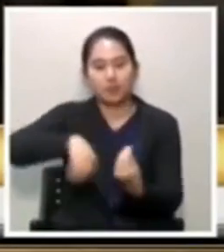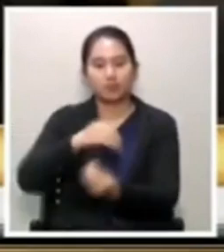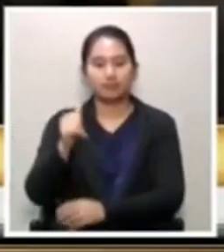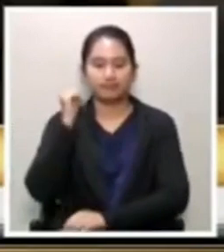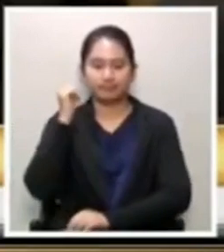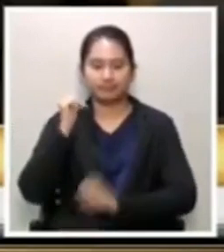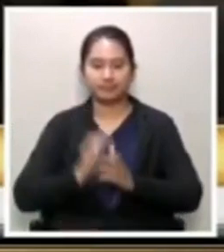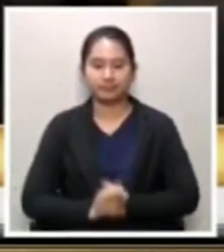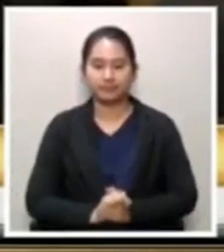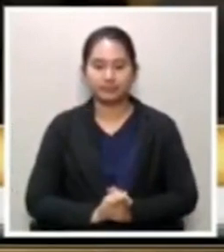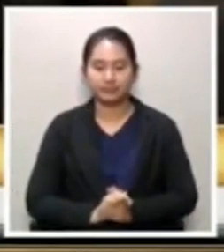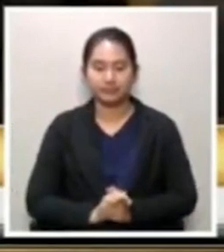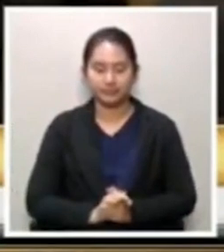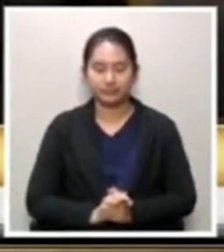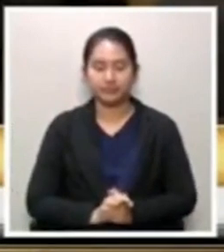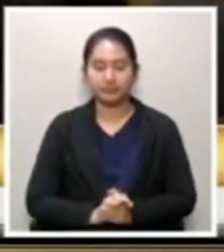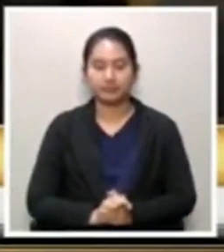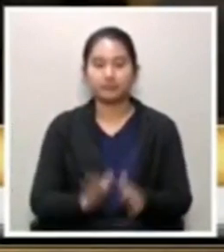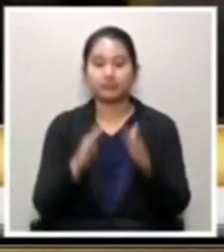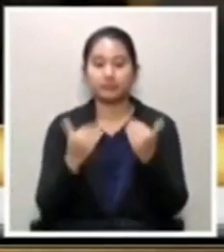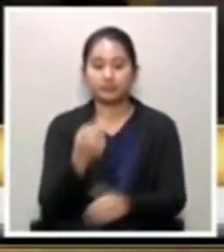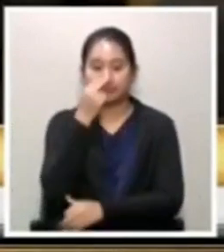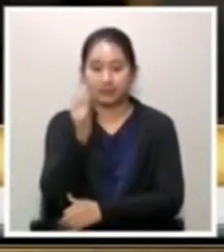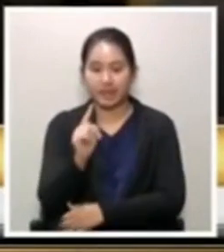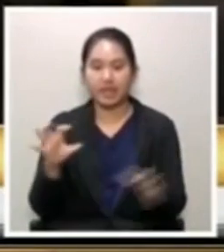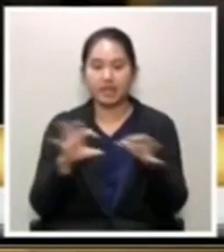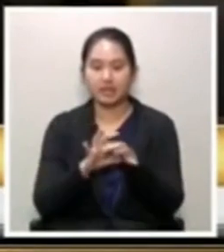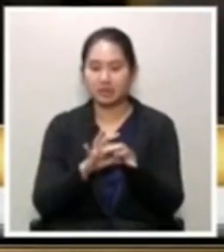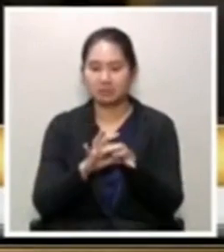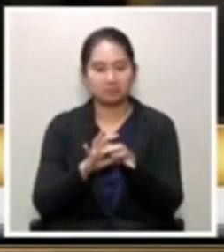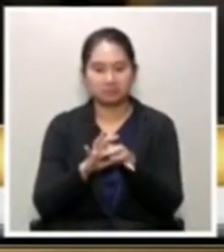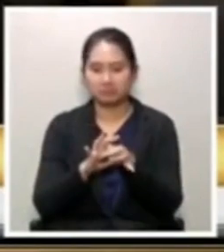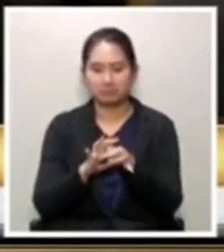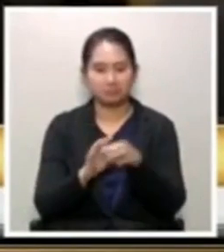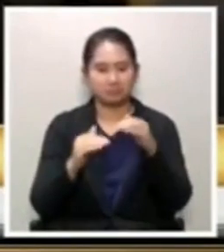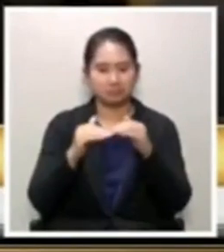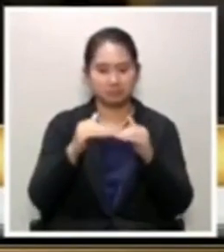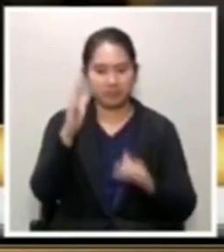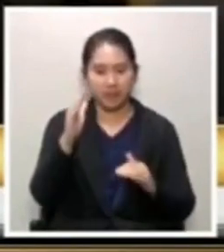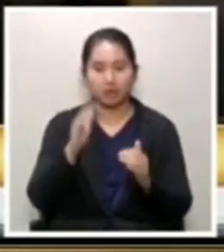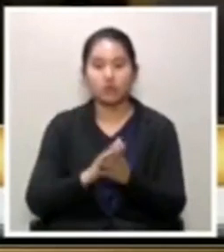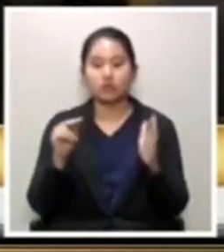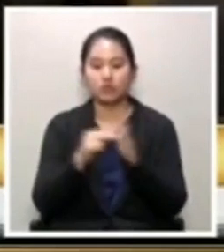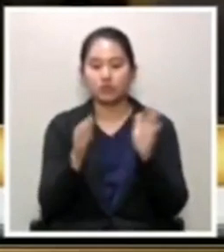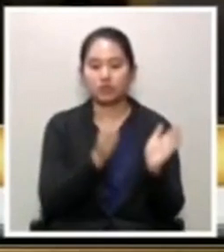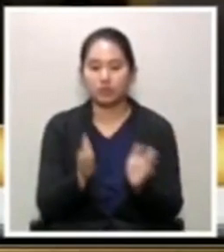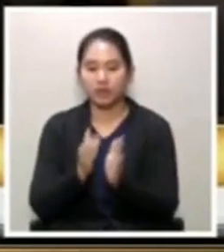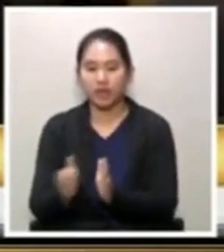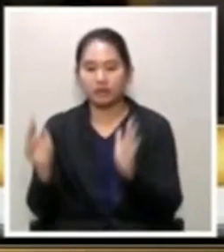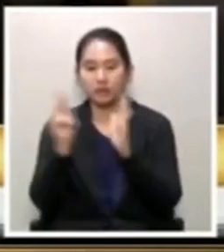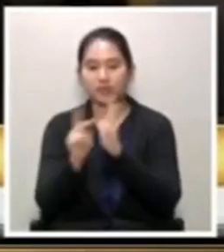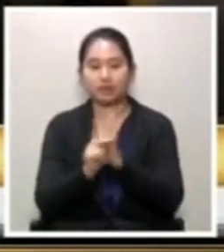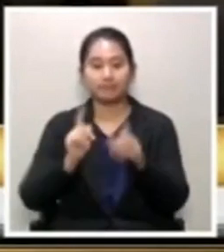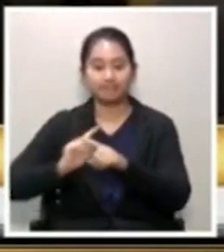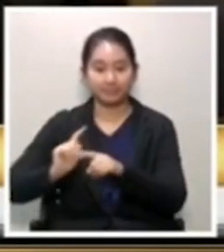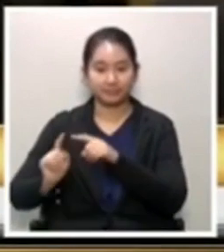ะครับผมเรียนแบบนี้ครับมันจึงแสดงให้เห็นถึงความไม่ชอบธรรมนะฮะทั้งที่มากระบวนการและเนื้อหาครับ